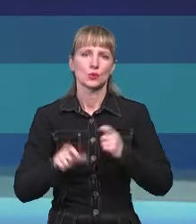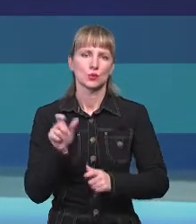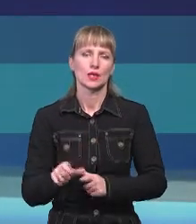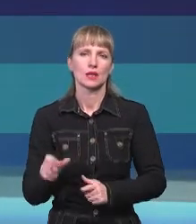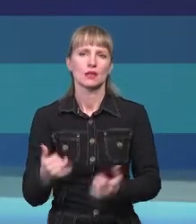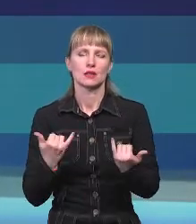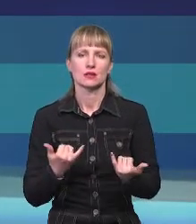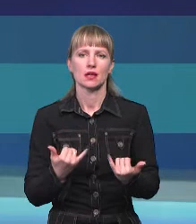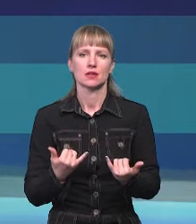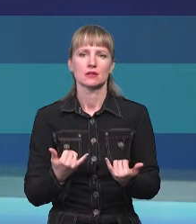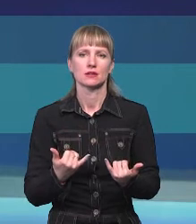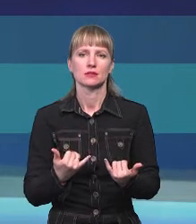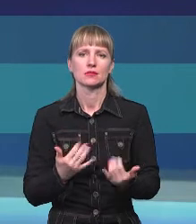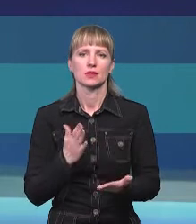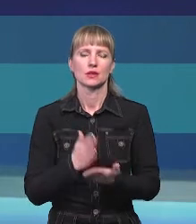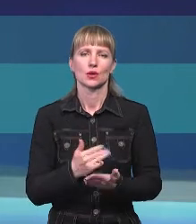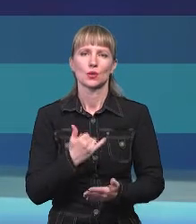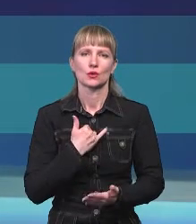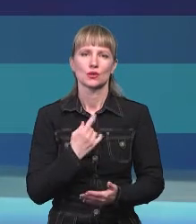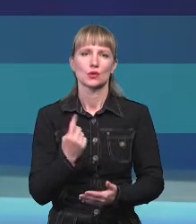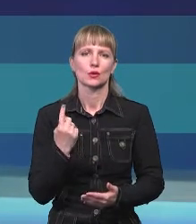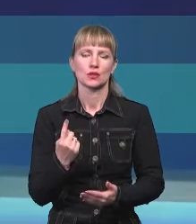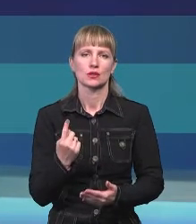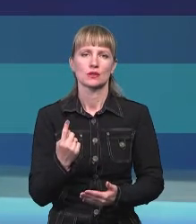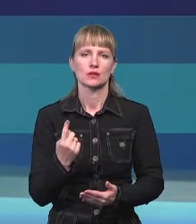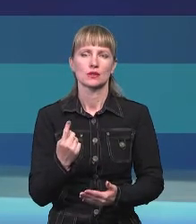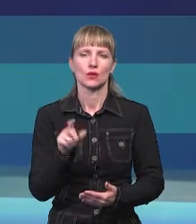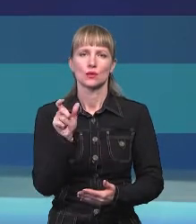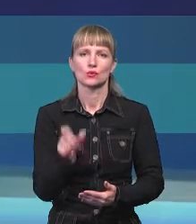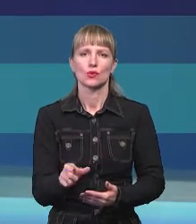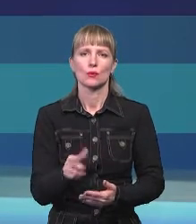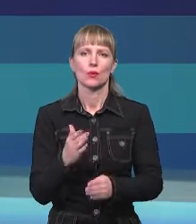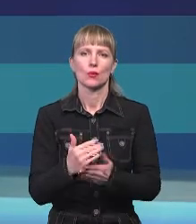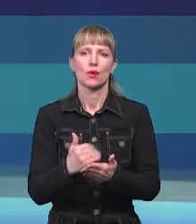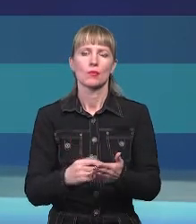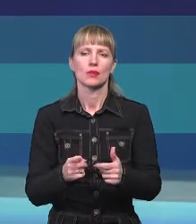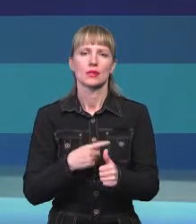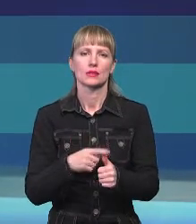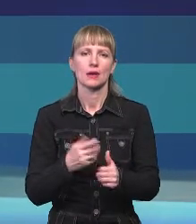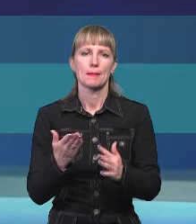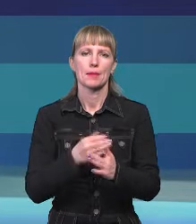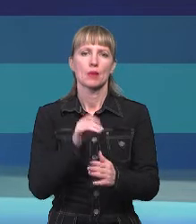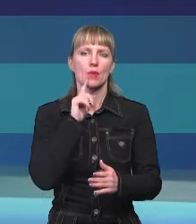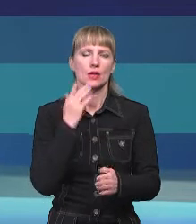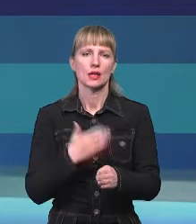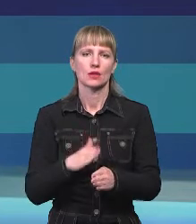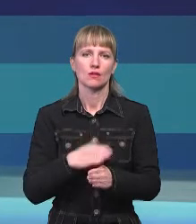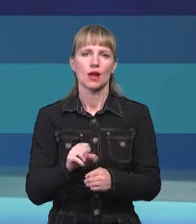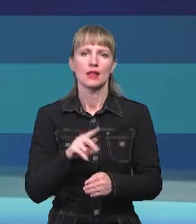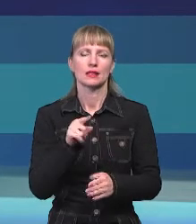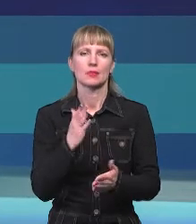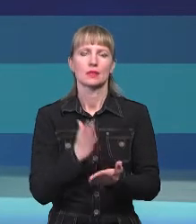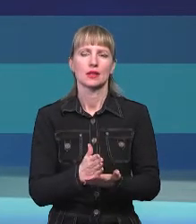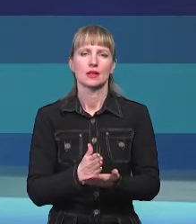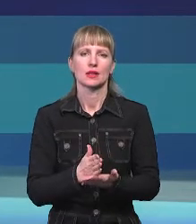Зараз ось є в нас одна особа. Програма називається «Пільгове молодіжне кредитування», але там є